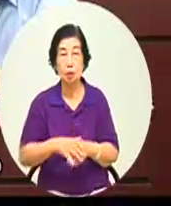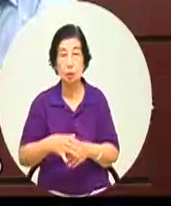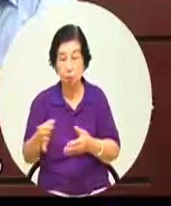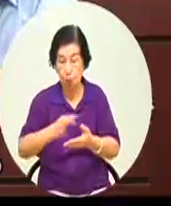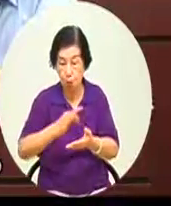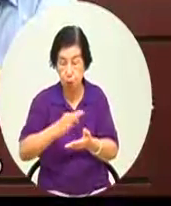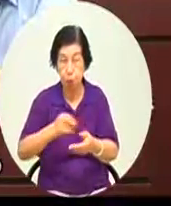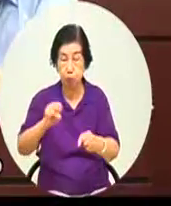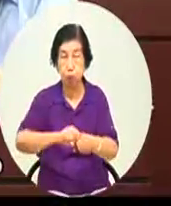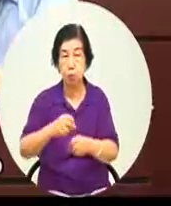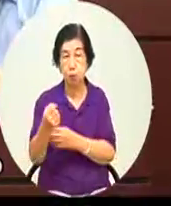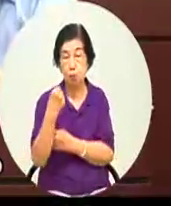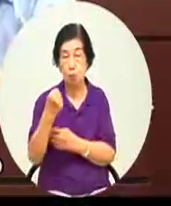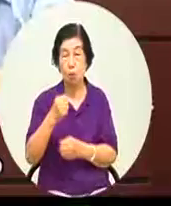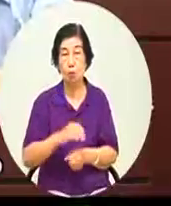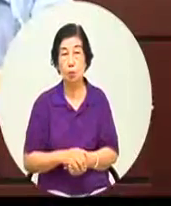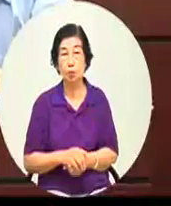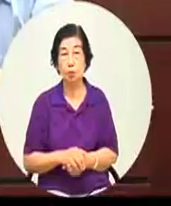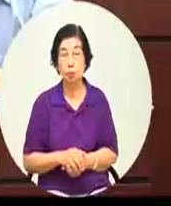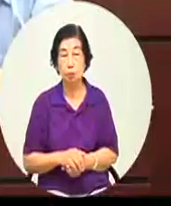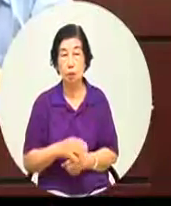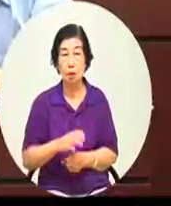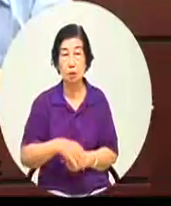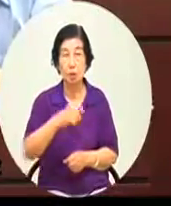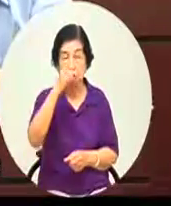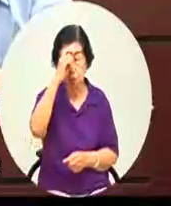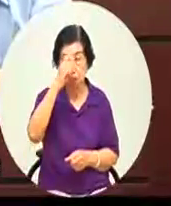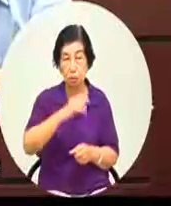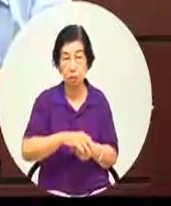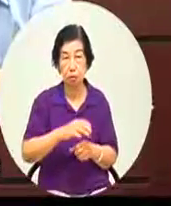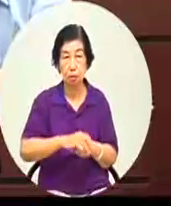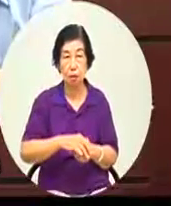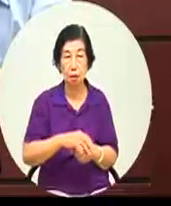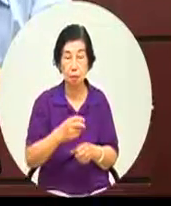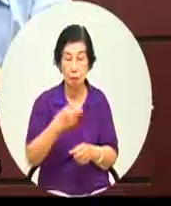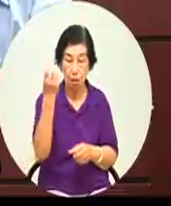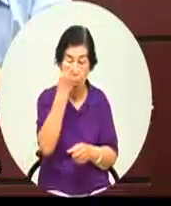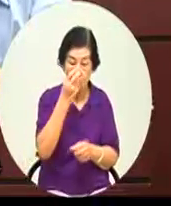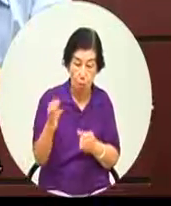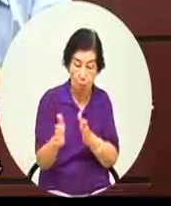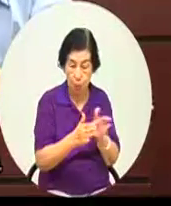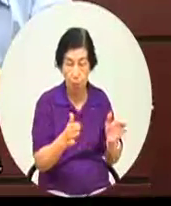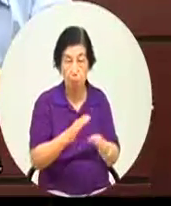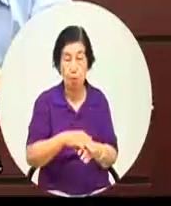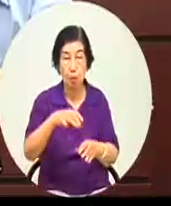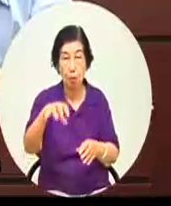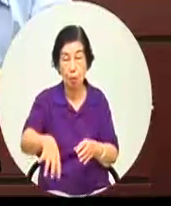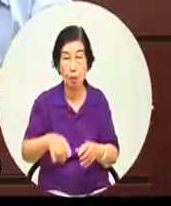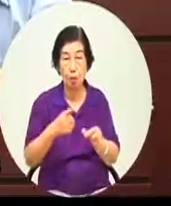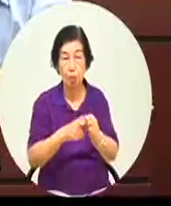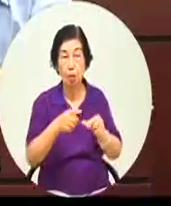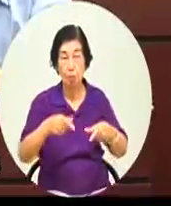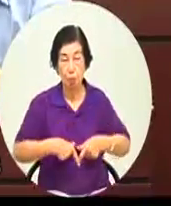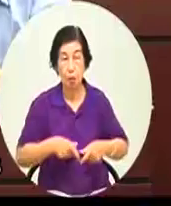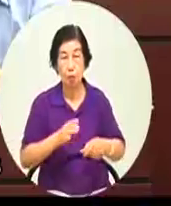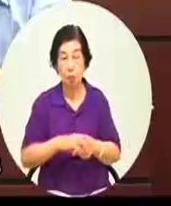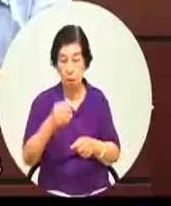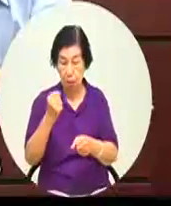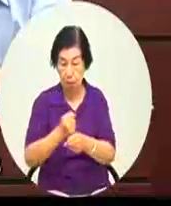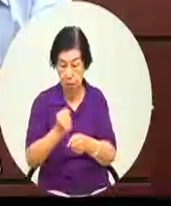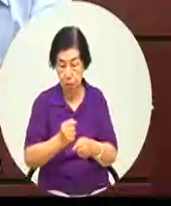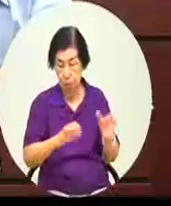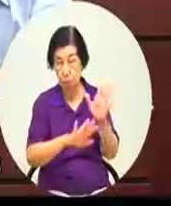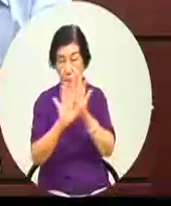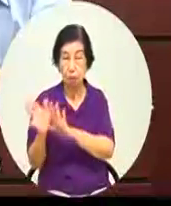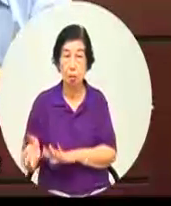啊，我也要求阮的停管中心去看阮遐驻点的收费员，伊到底工作的情况是安怎？ 是啊，我局长，如果